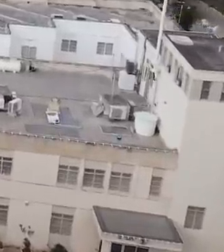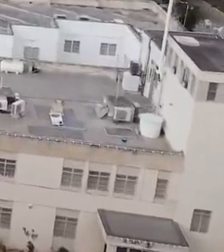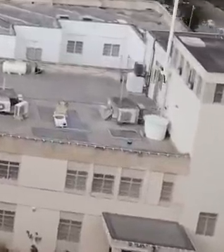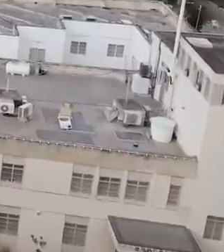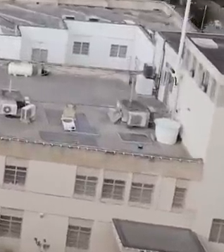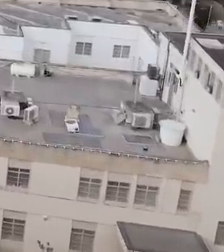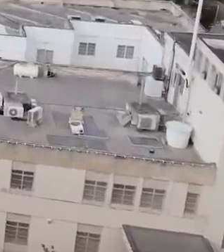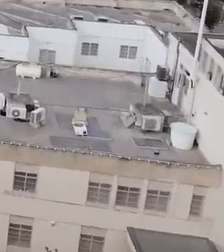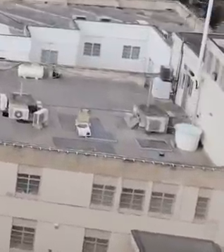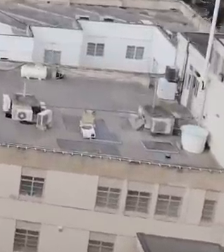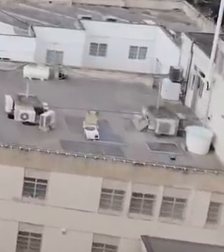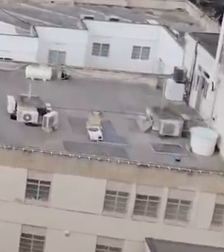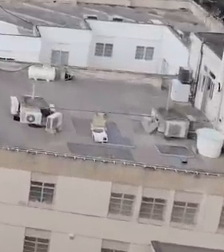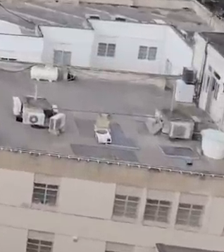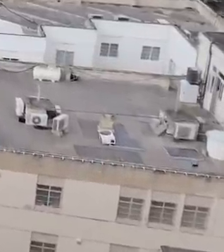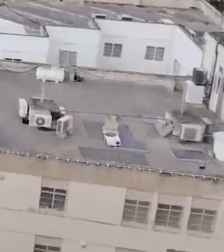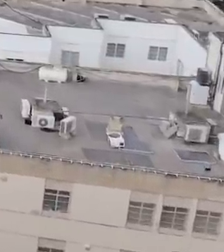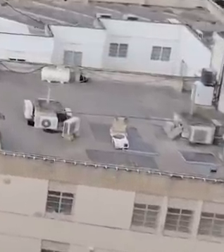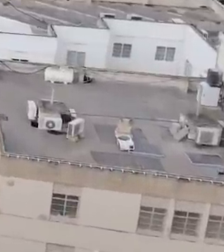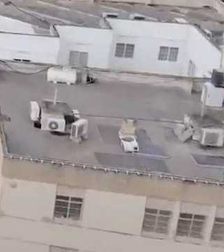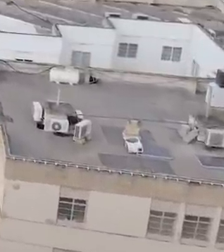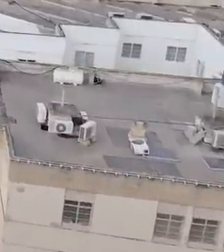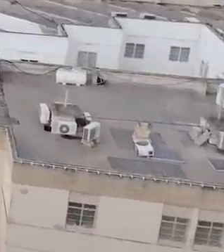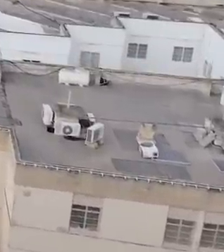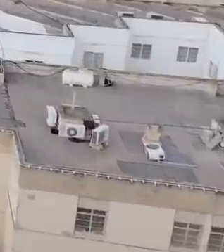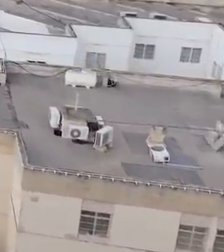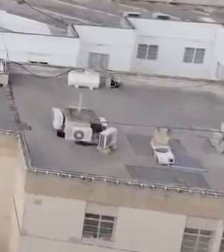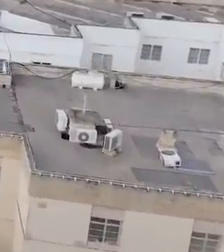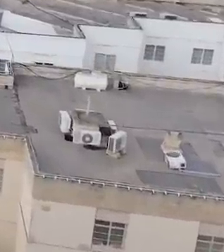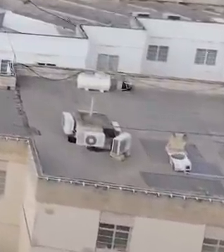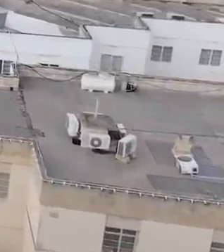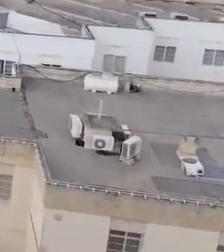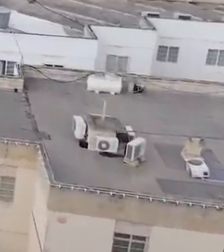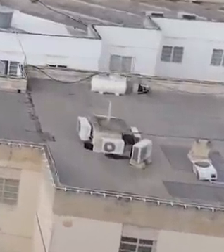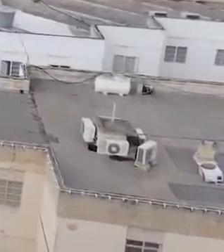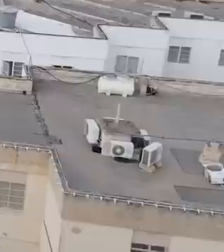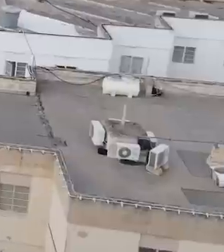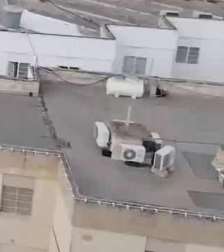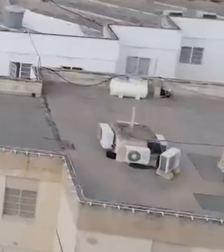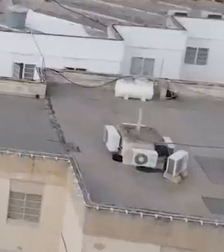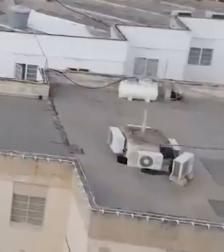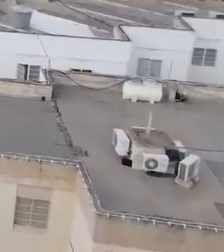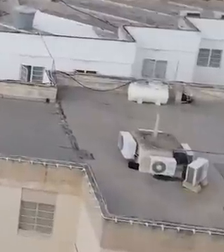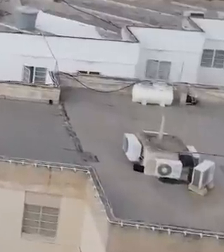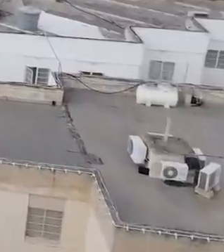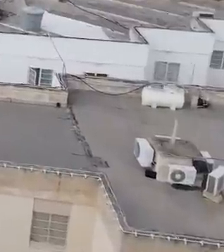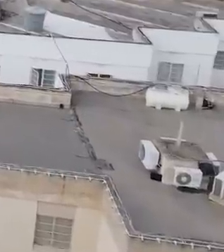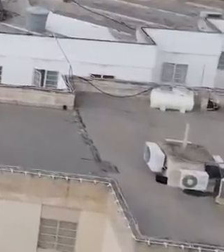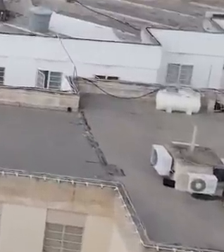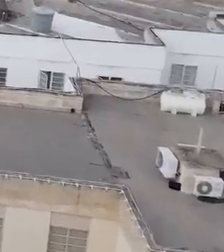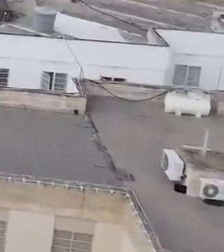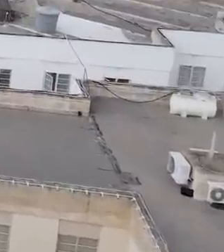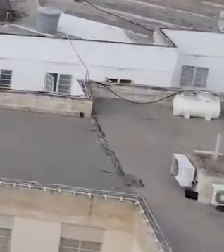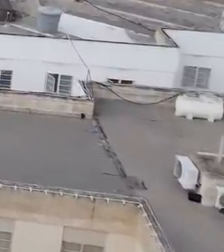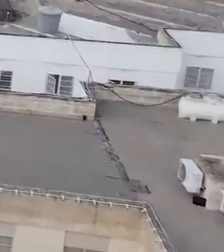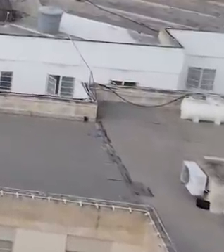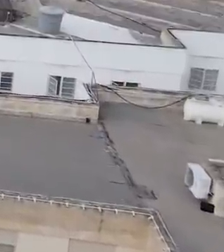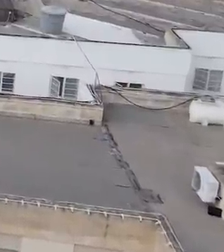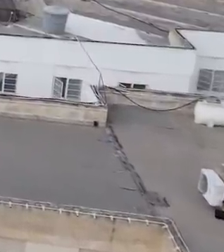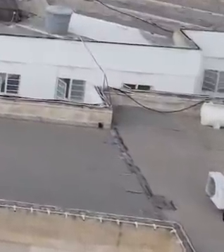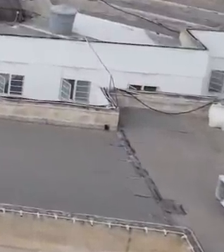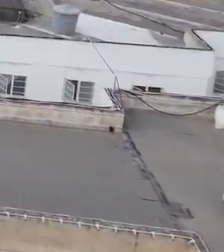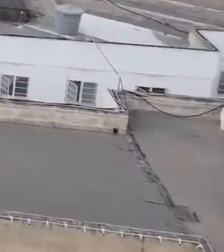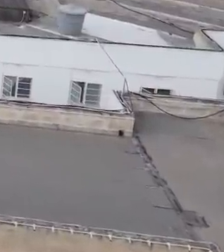uissa e vitnani, col te firu vitnazi, Int